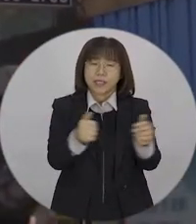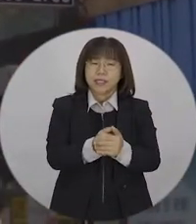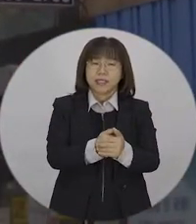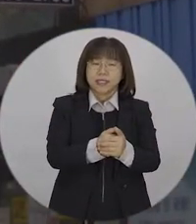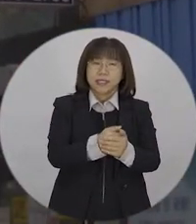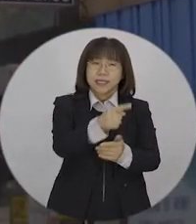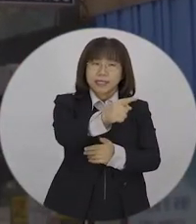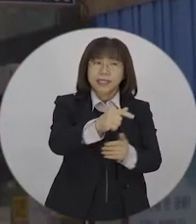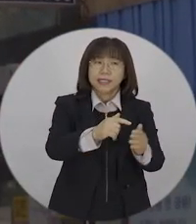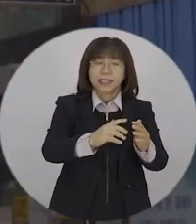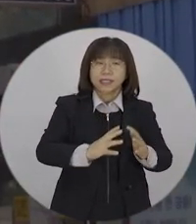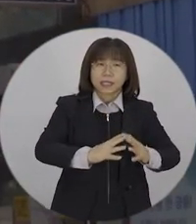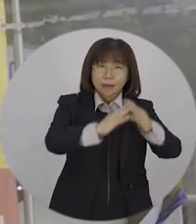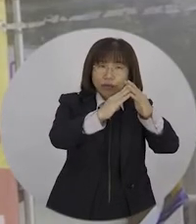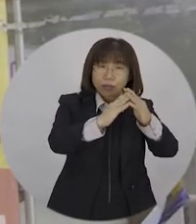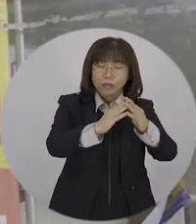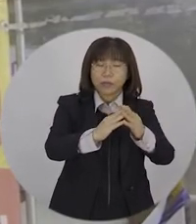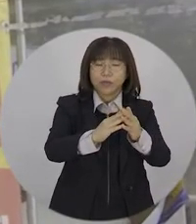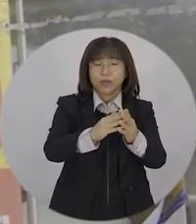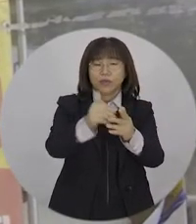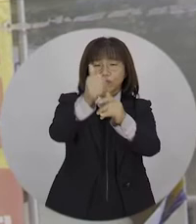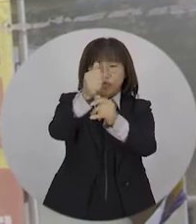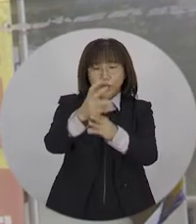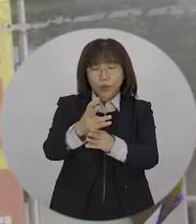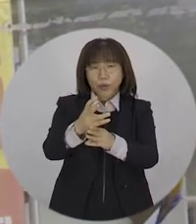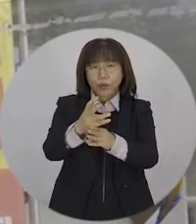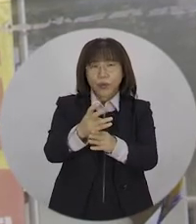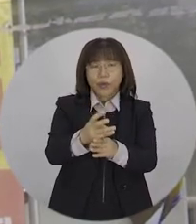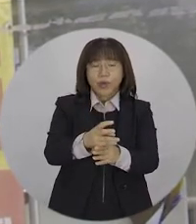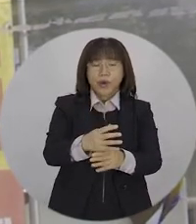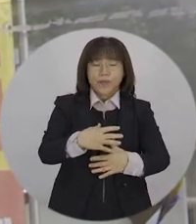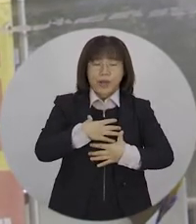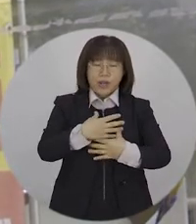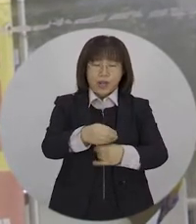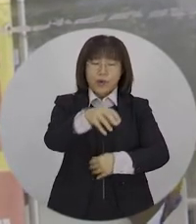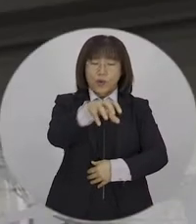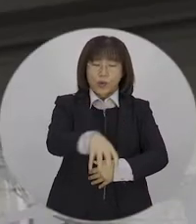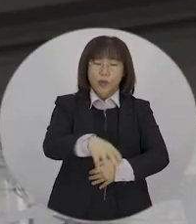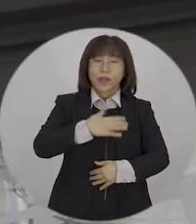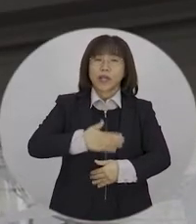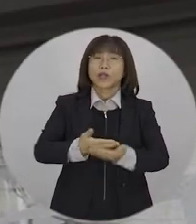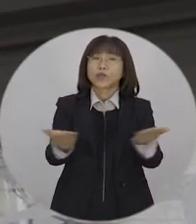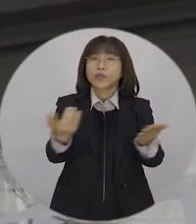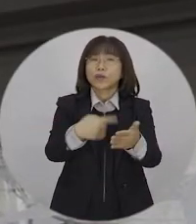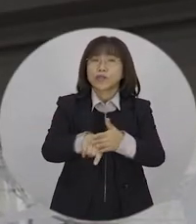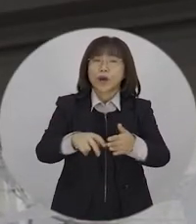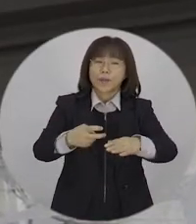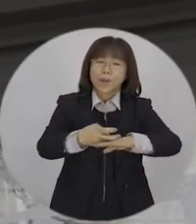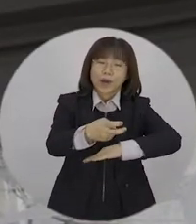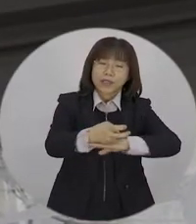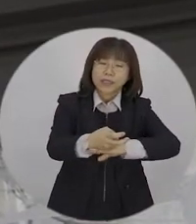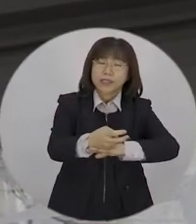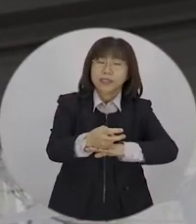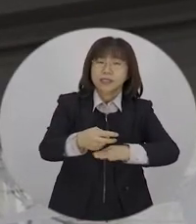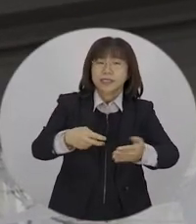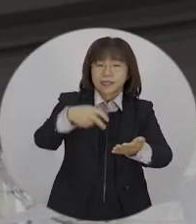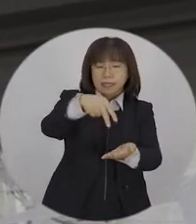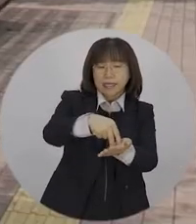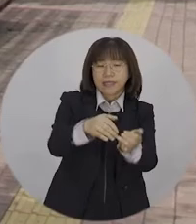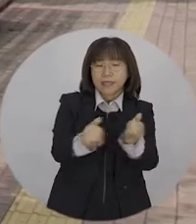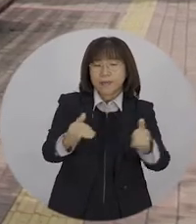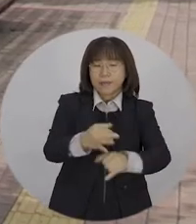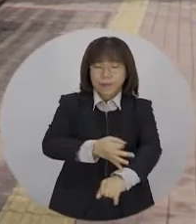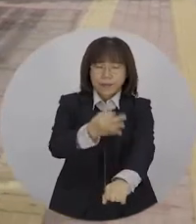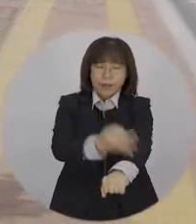사물 주소 판에 설치해 편리하고 정확하게 위치정보를 알 수 있게 하는 등 버스를 이용하는 주민들의 삶의